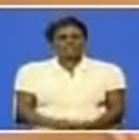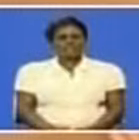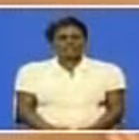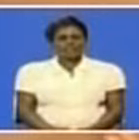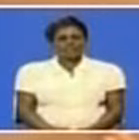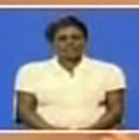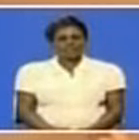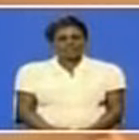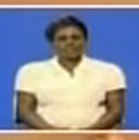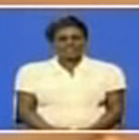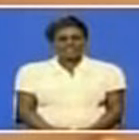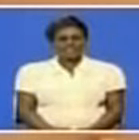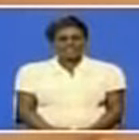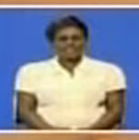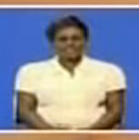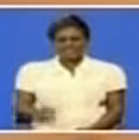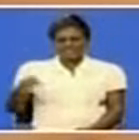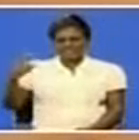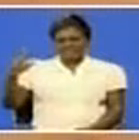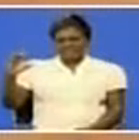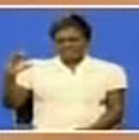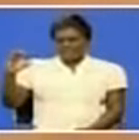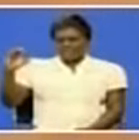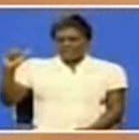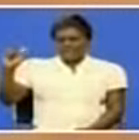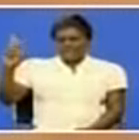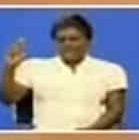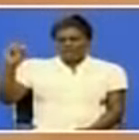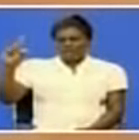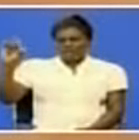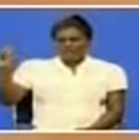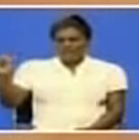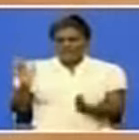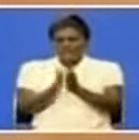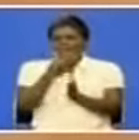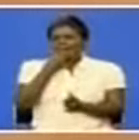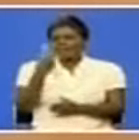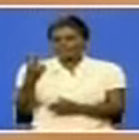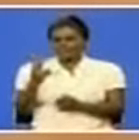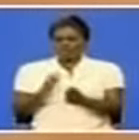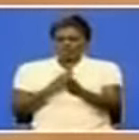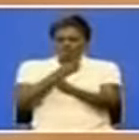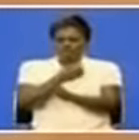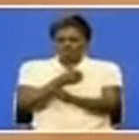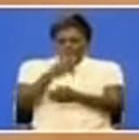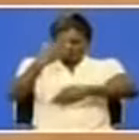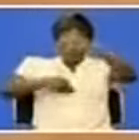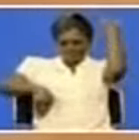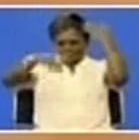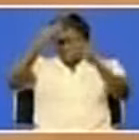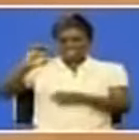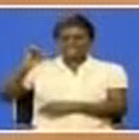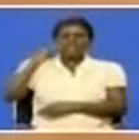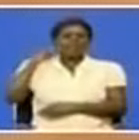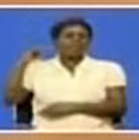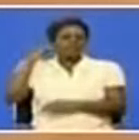them to give them the win. Caroline Chepkoech na Bernard Kipkemoi ndio washindi wa mbio za nyika za chuo kikuu cha